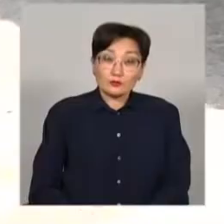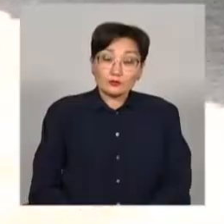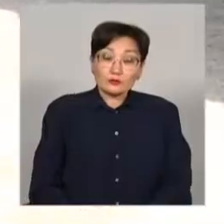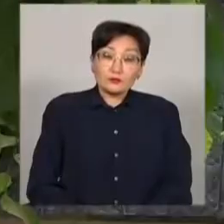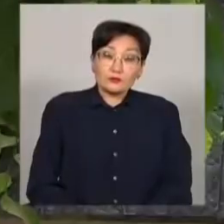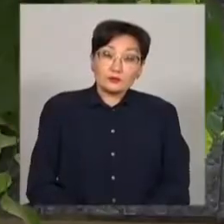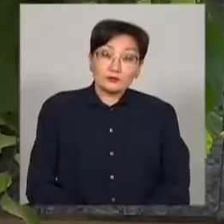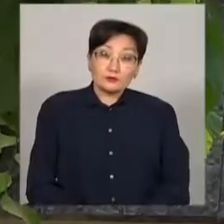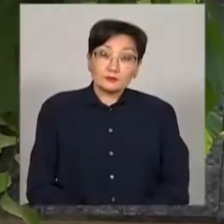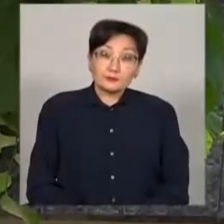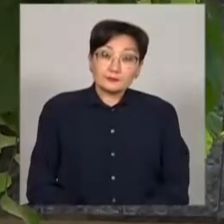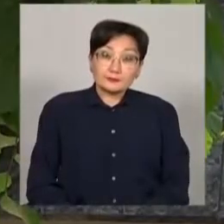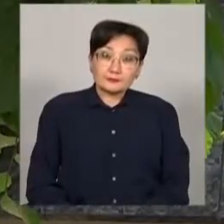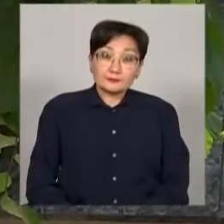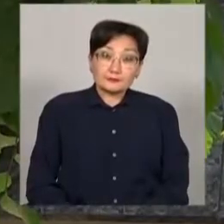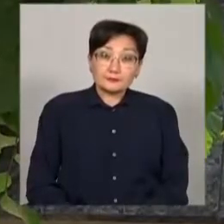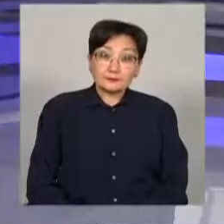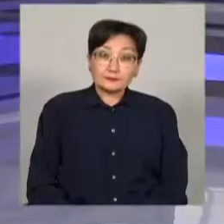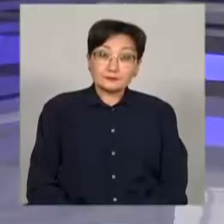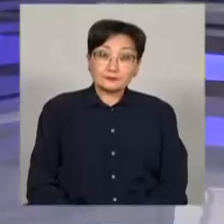Қанапиянов, Мұрат Тайжанов, Алматы телеарнасы.